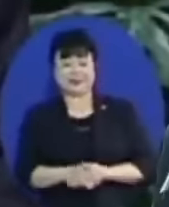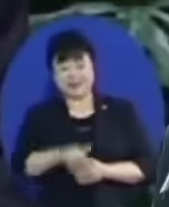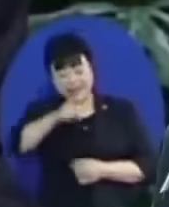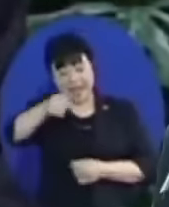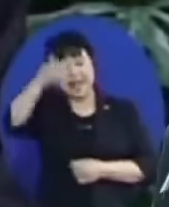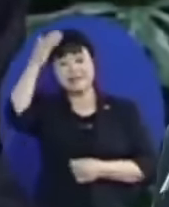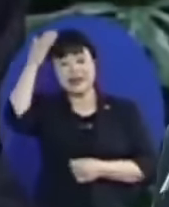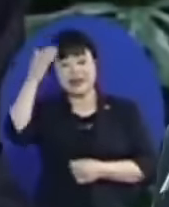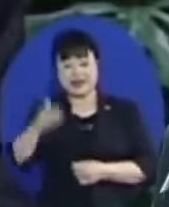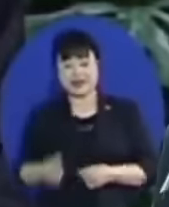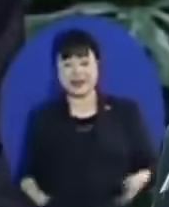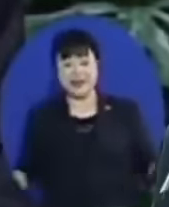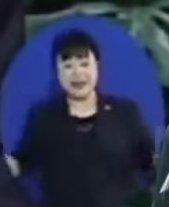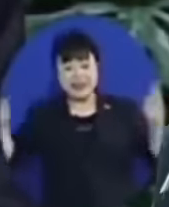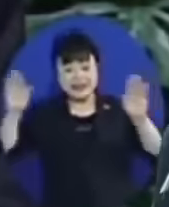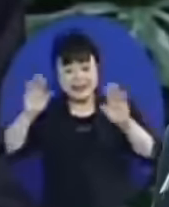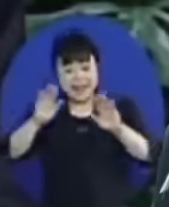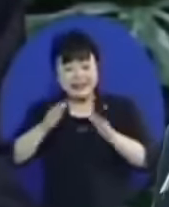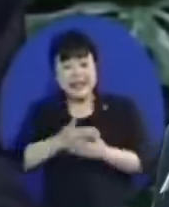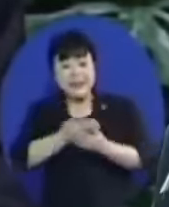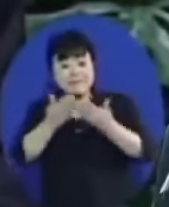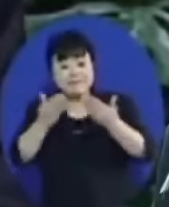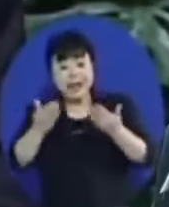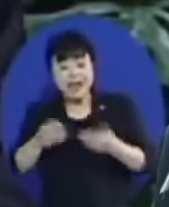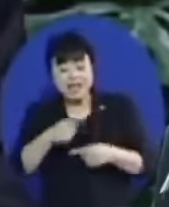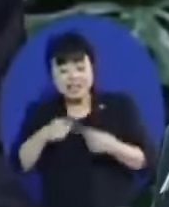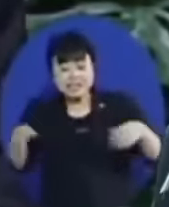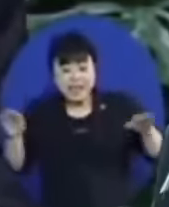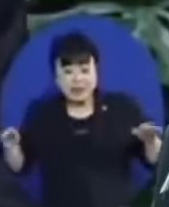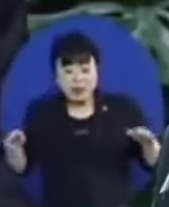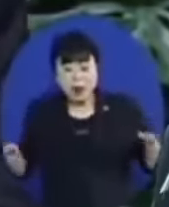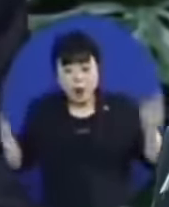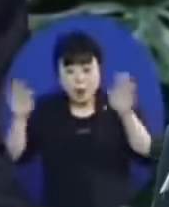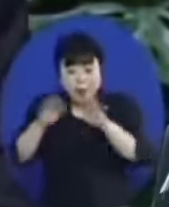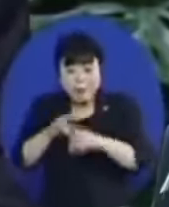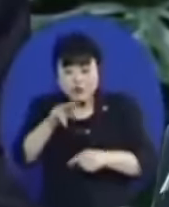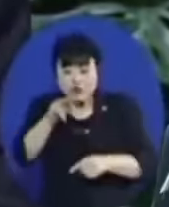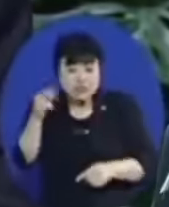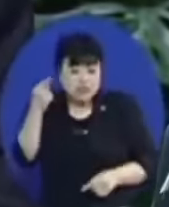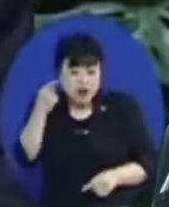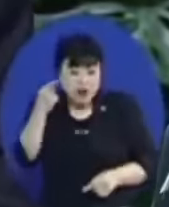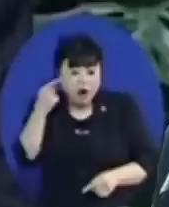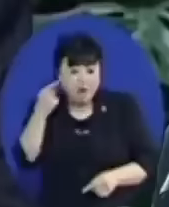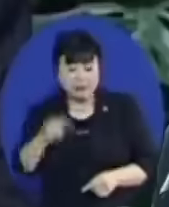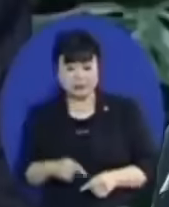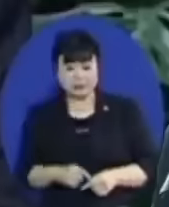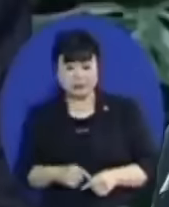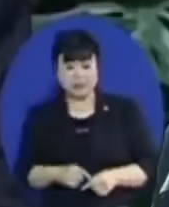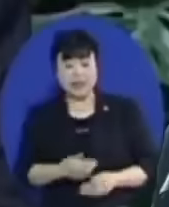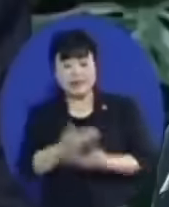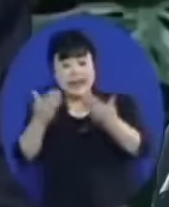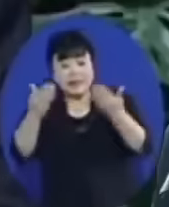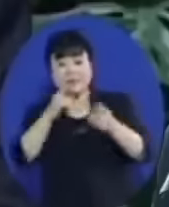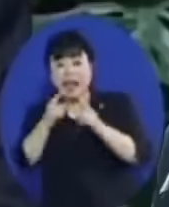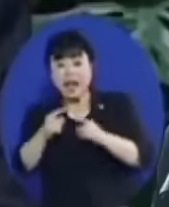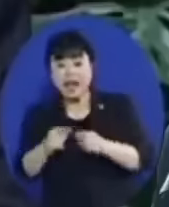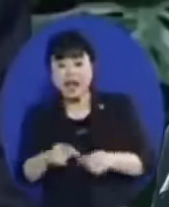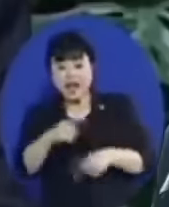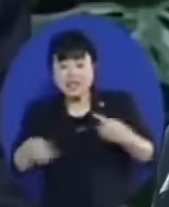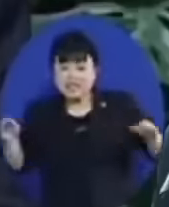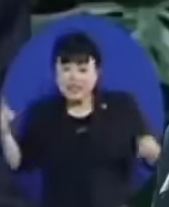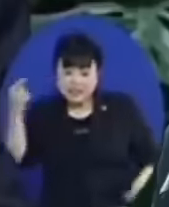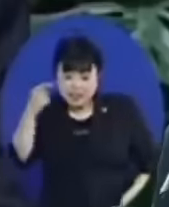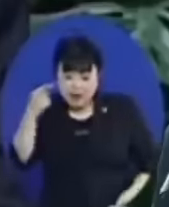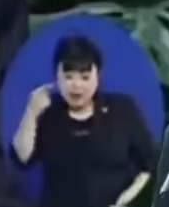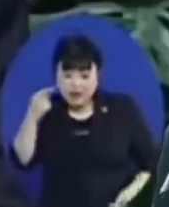옛말에 낱말은 새가 듣고 반말은 쥐가 듣는다고 하고 또 벽에도 귀가 있다고 말했습니다. 낱말에 무슨 새가 듣습니까? 새가 되는 것이